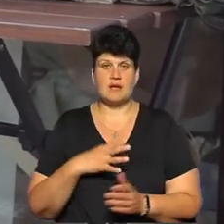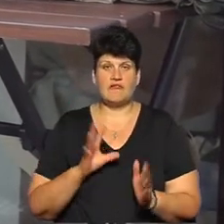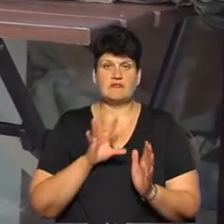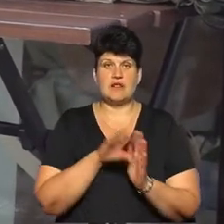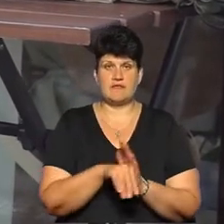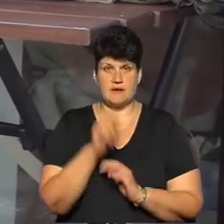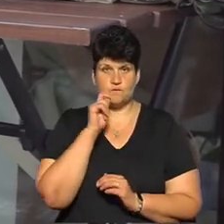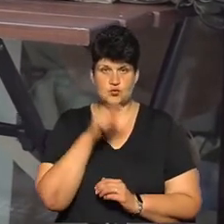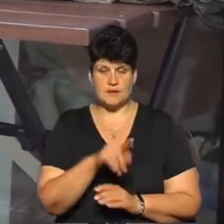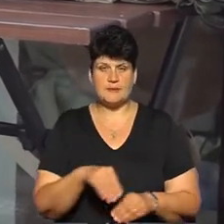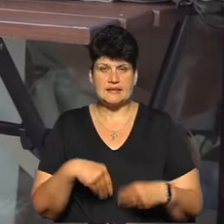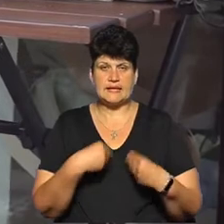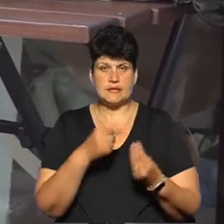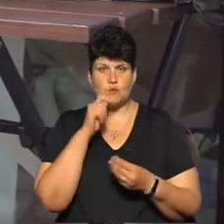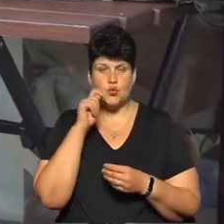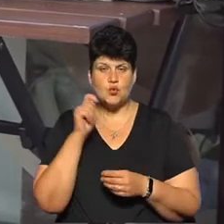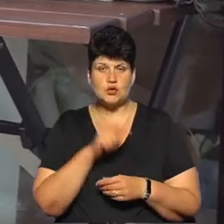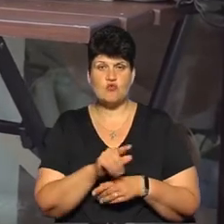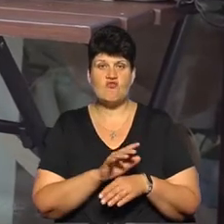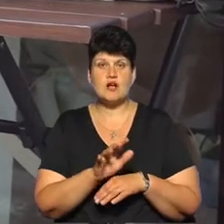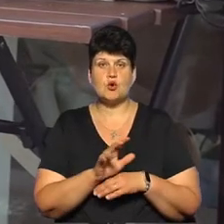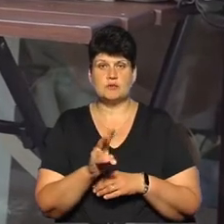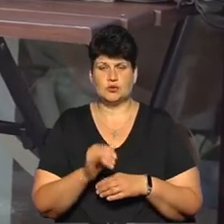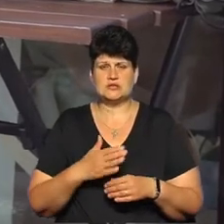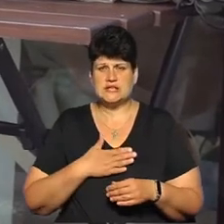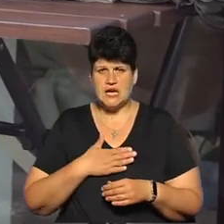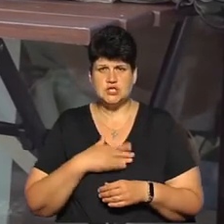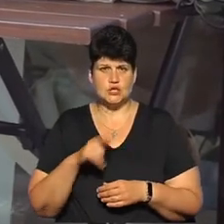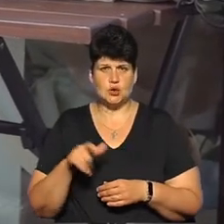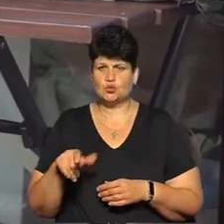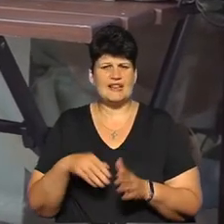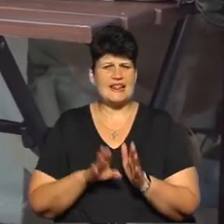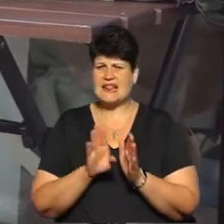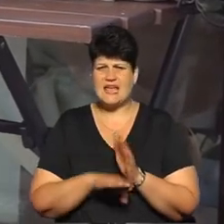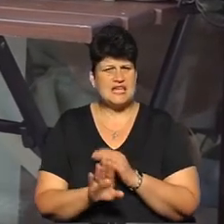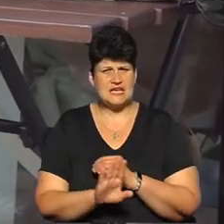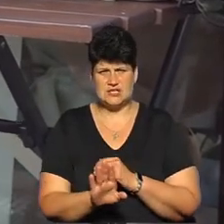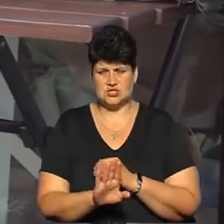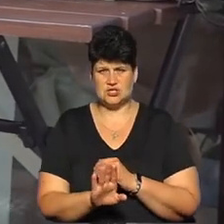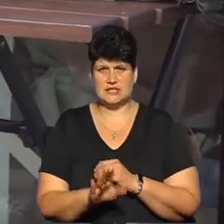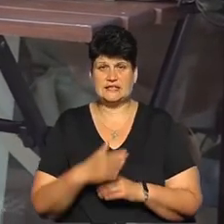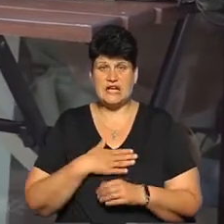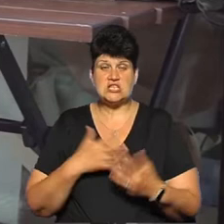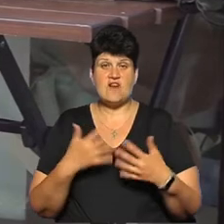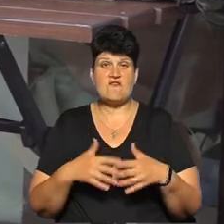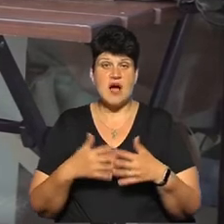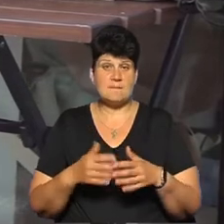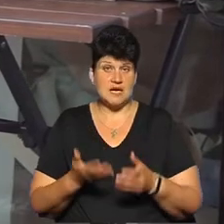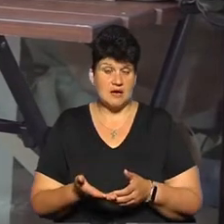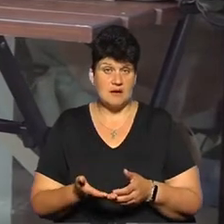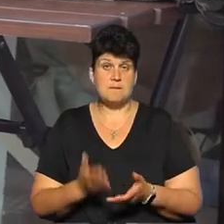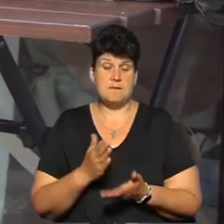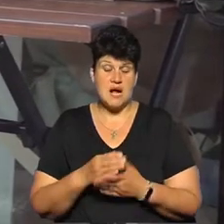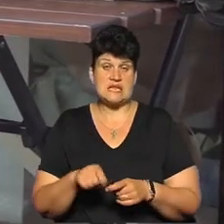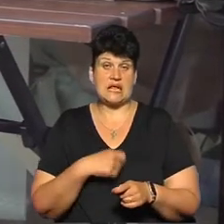Україну, ми даємо українському виробнику. Наші ж люди не гірші. Наша фабрика має тканину,